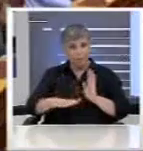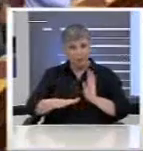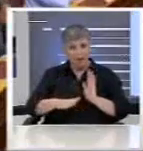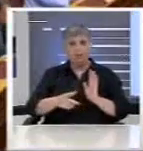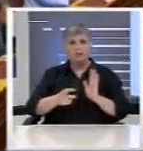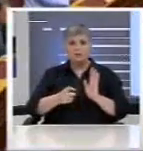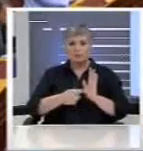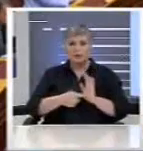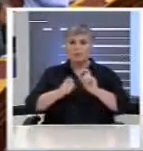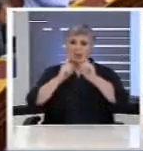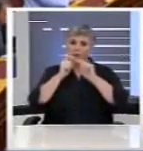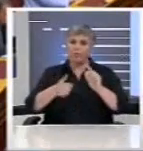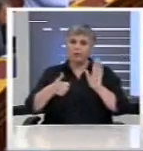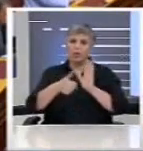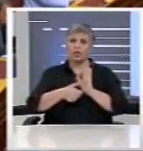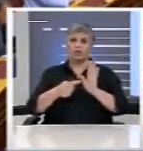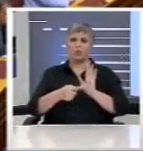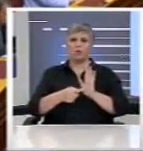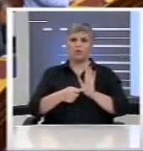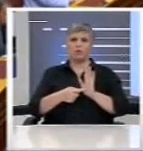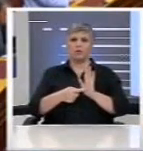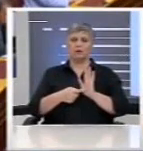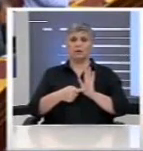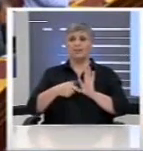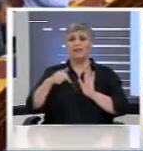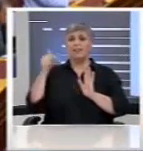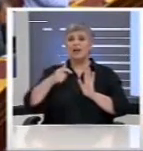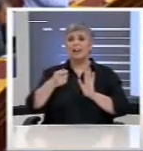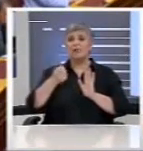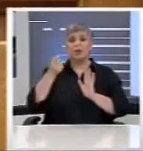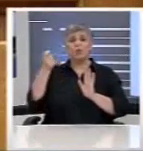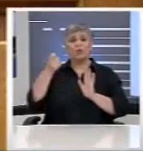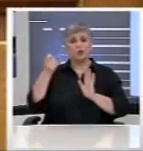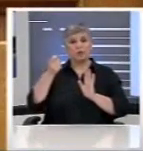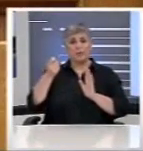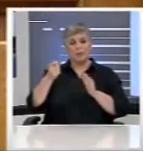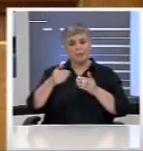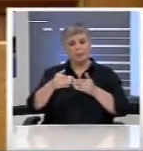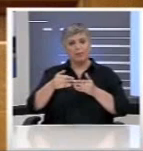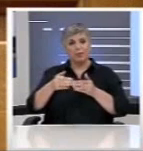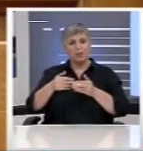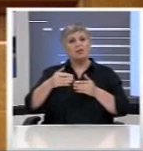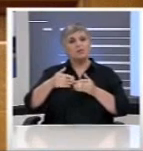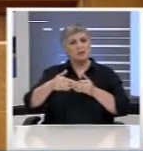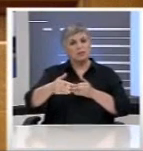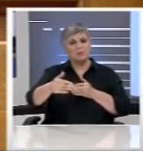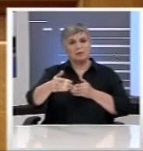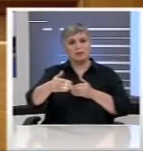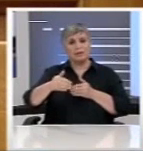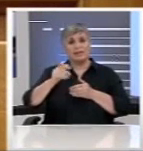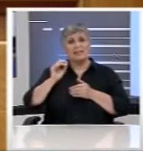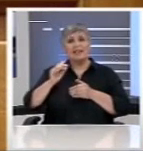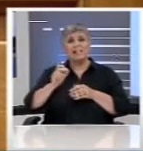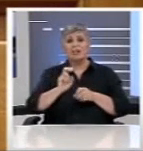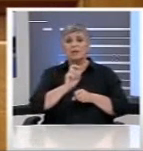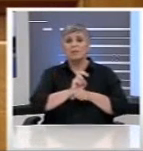με βάση το δημόσιο χρέος, μεσοπρόθεσμα και μακροπρόθεσμα, τα πλεονάσματα, θα έπρεπε να είναι στο